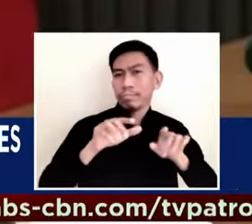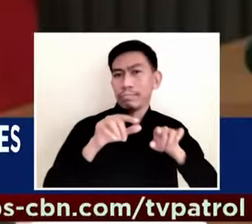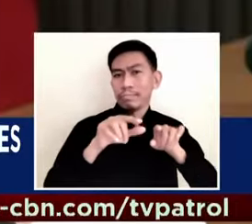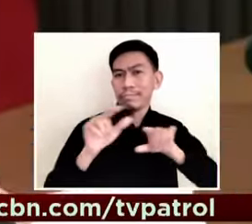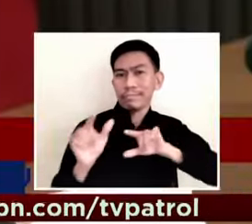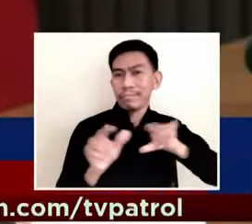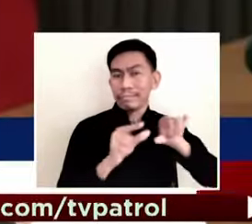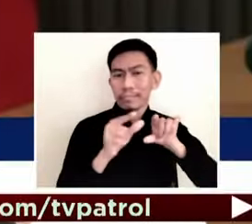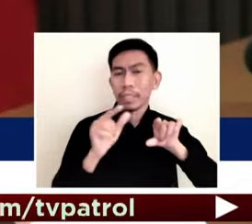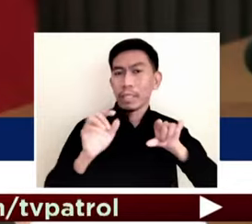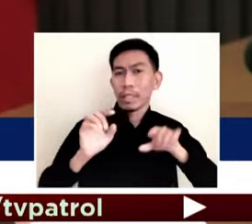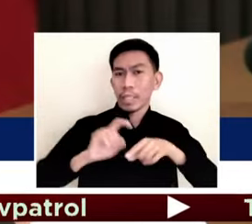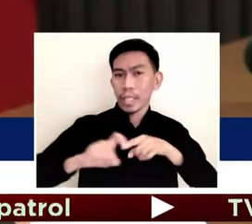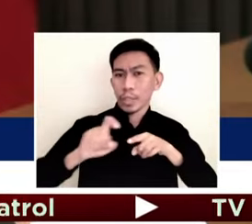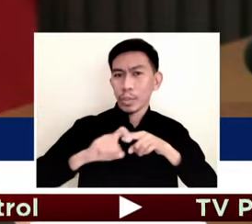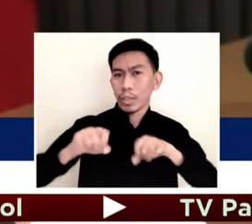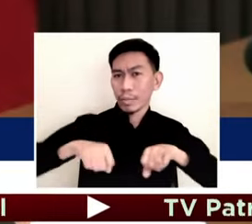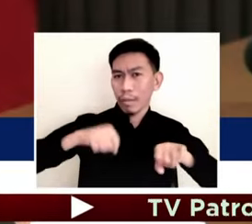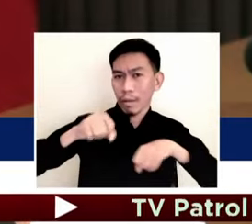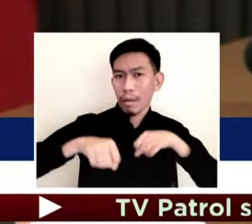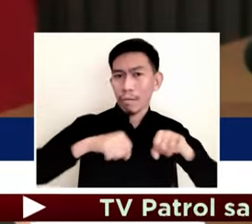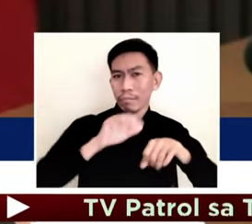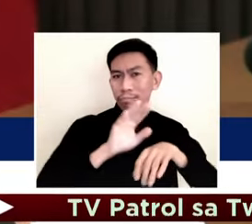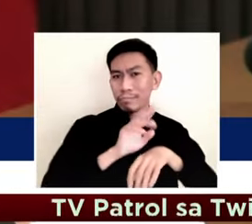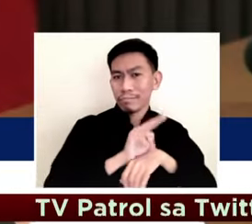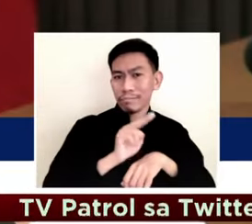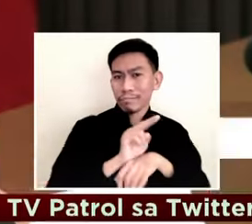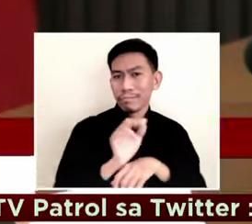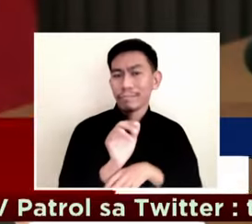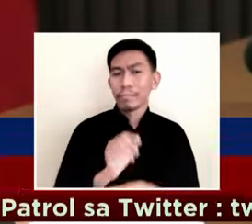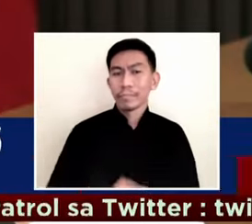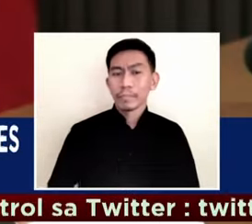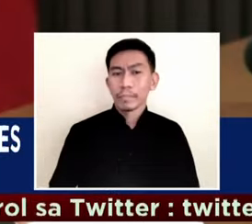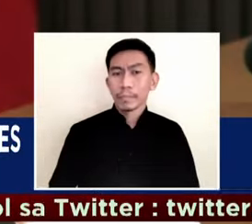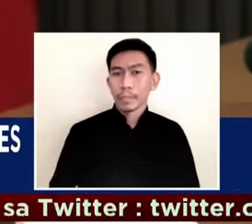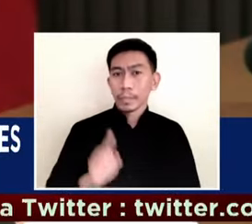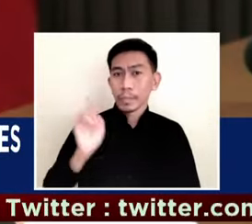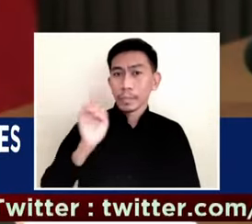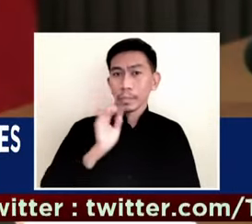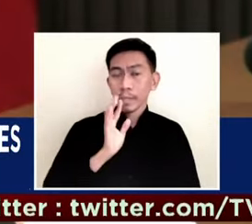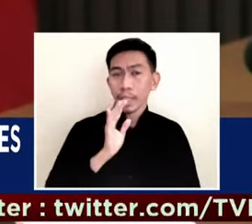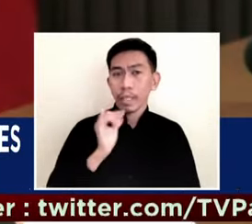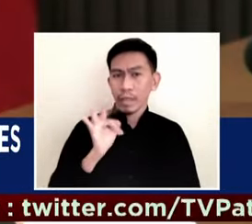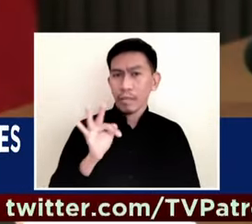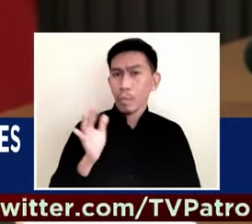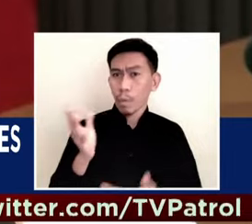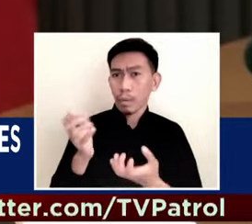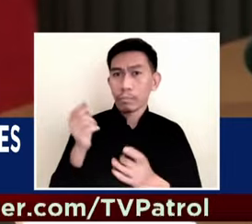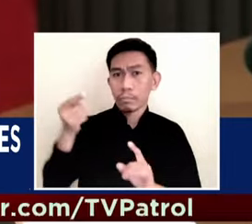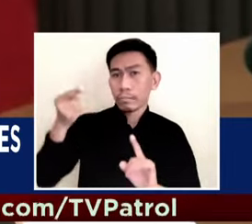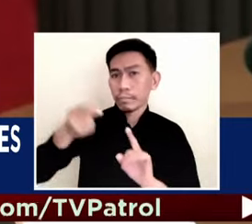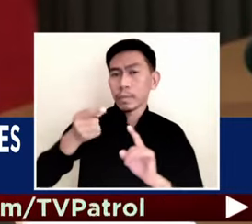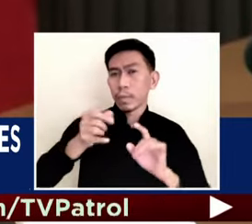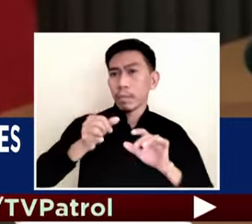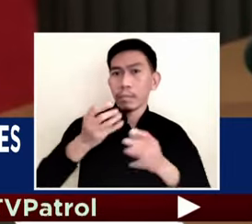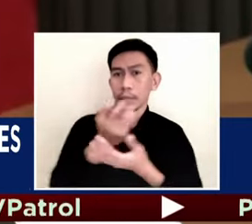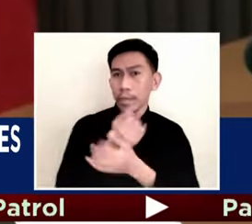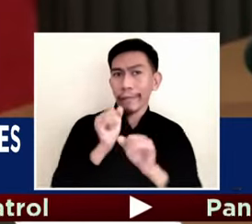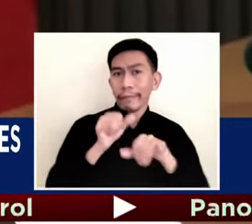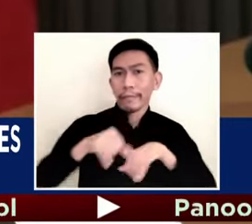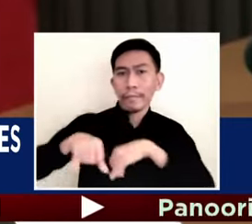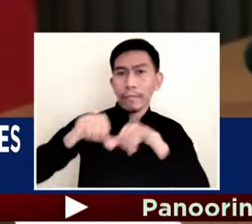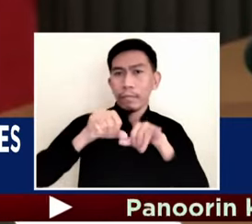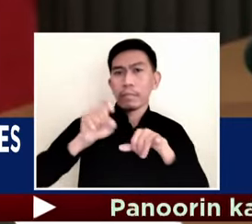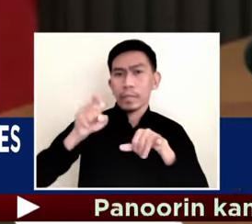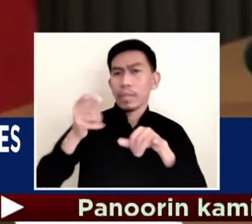gusto po talaga nating maging safe ang lahat, bakit hindi po tayo maging inclusive? At